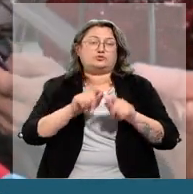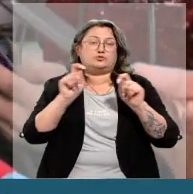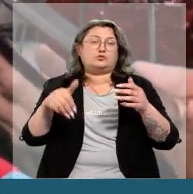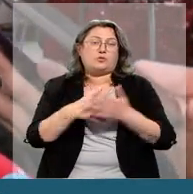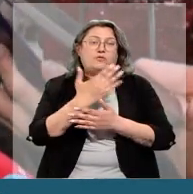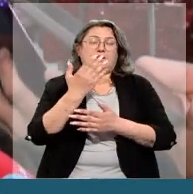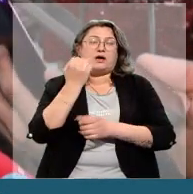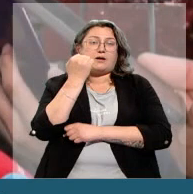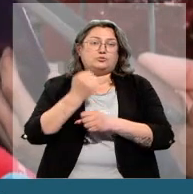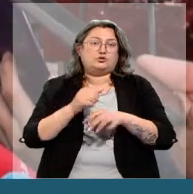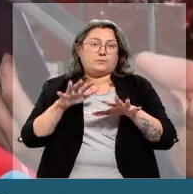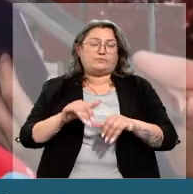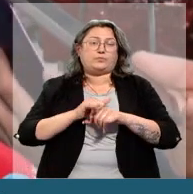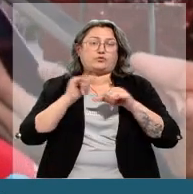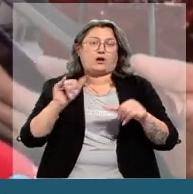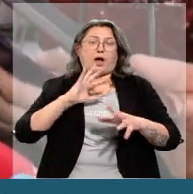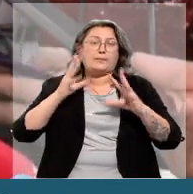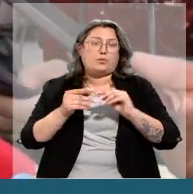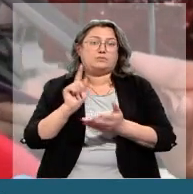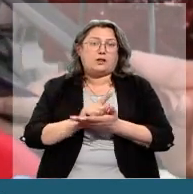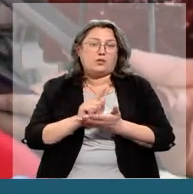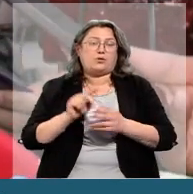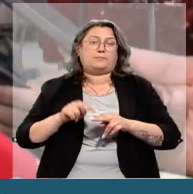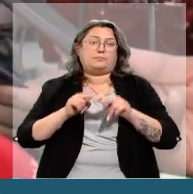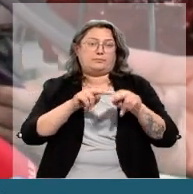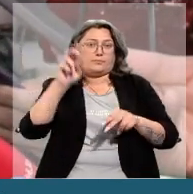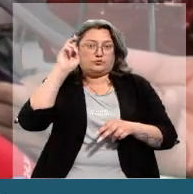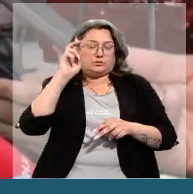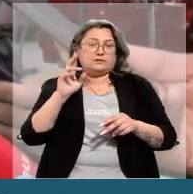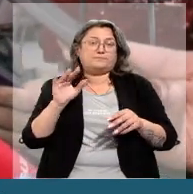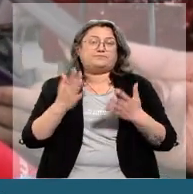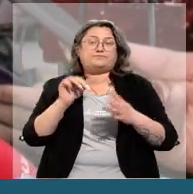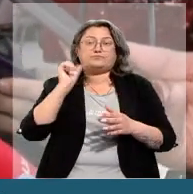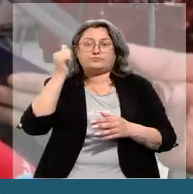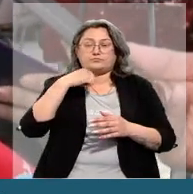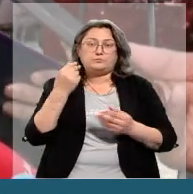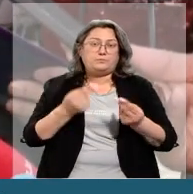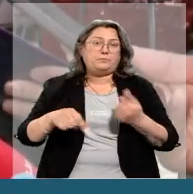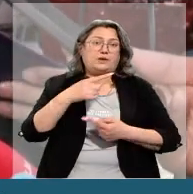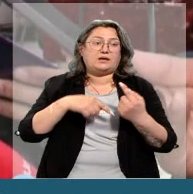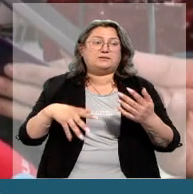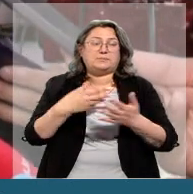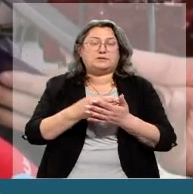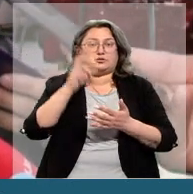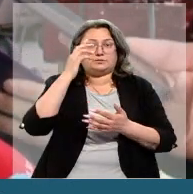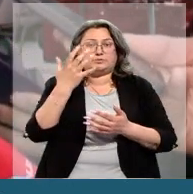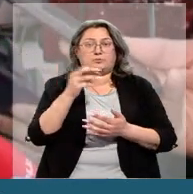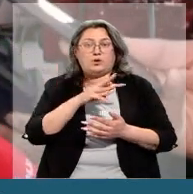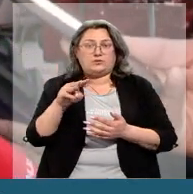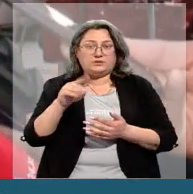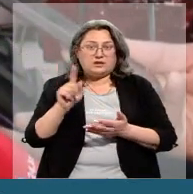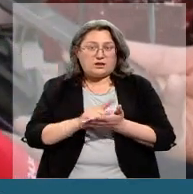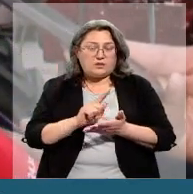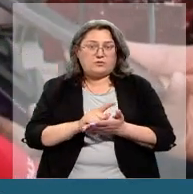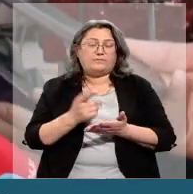арқылы біз халықты жұмыспен қамтып отырмыз. Алдағы уақытта әлі жүздеген жаңа жұмыс орны ашылады. Бюджетке түсетін салық көлемі артады.